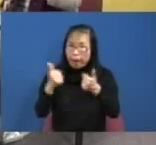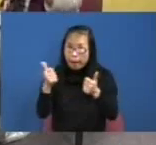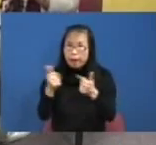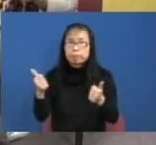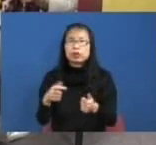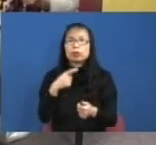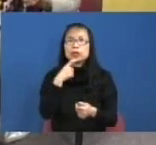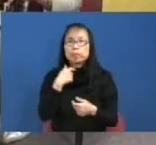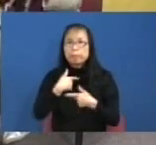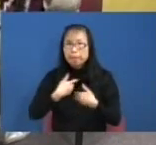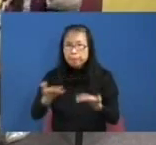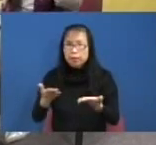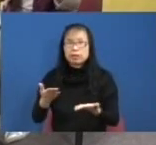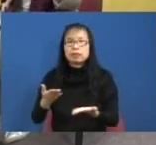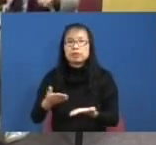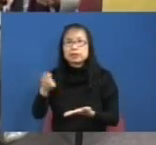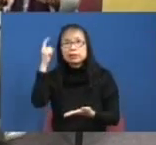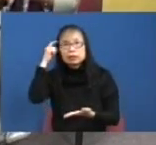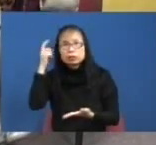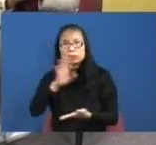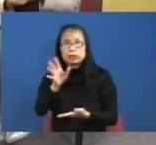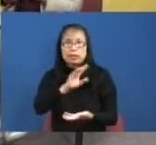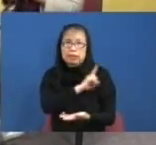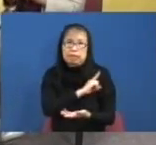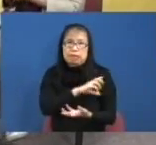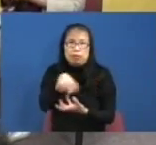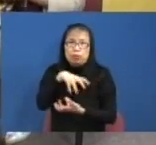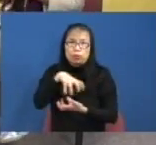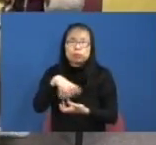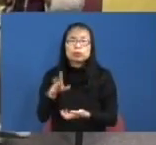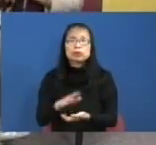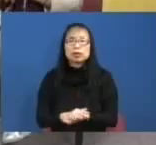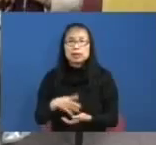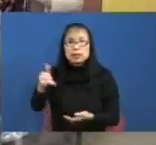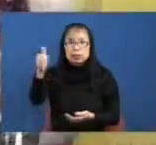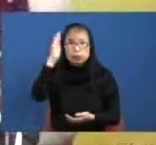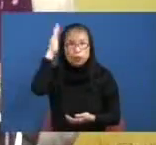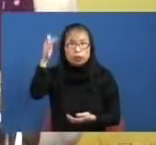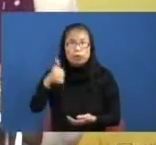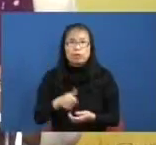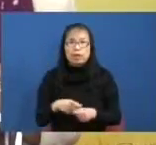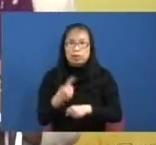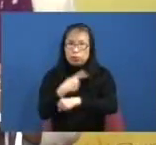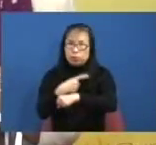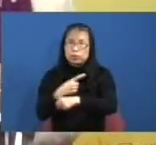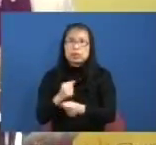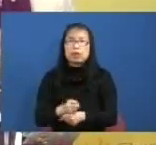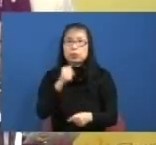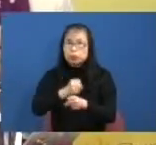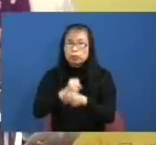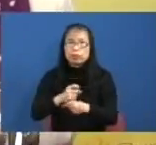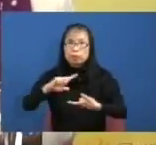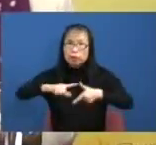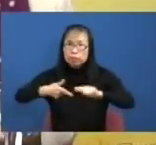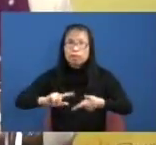咧，你都要俾個信息俾人，就唔好大家自亂陣腳。呢個第一，第二咧就係其實嚟緊或者短期嘅措施，我哋係咪如